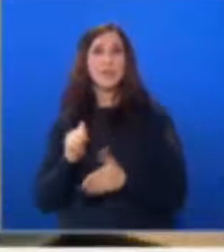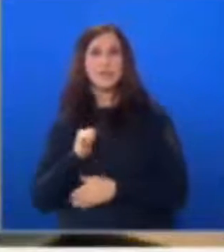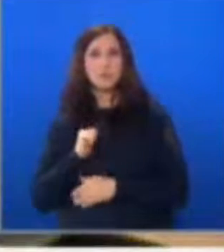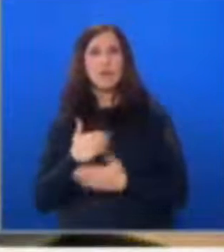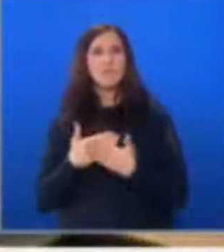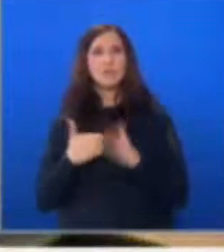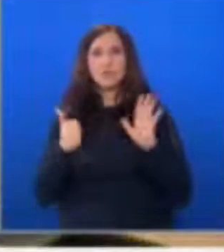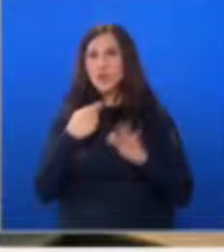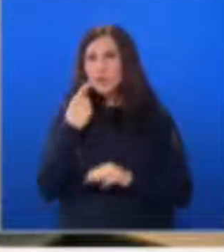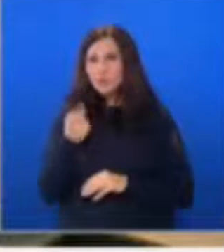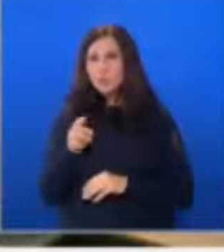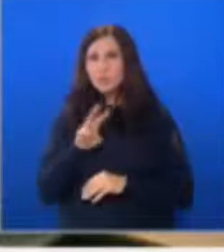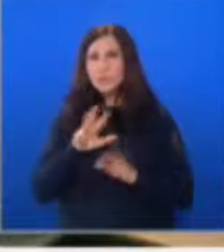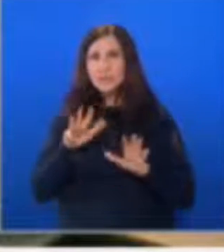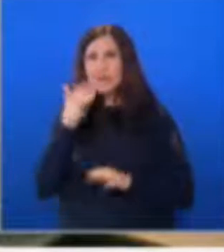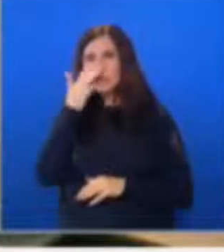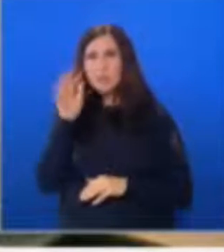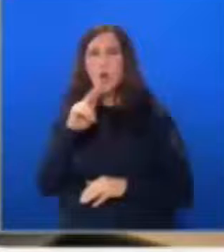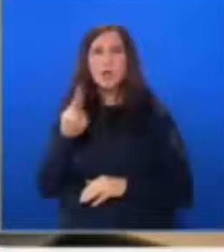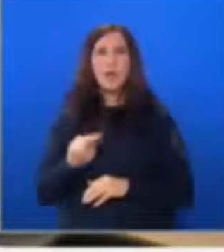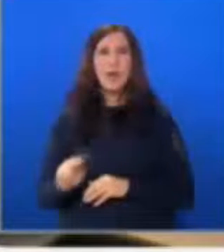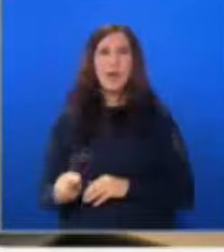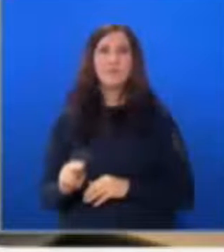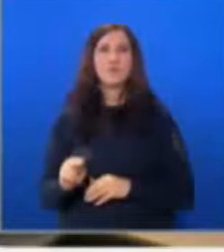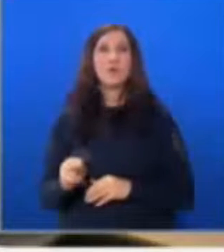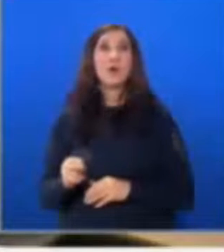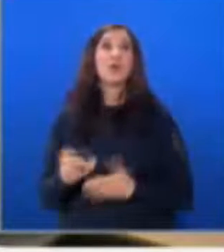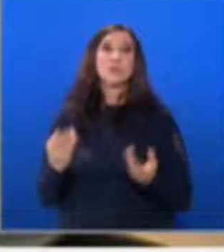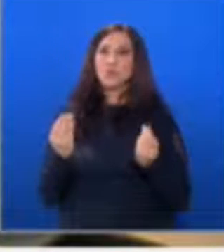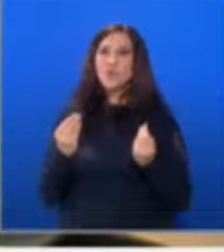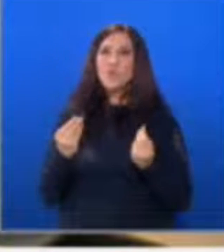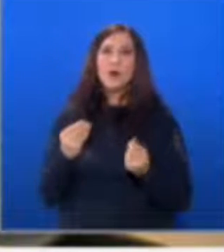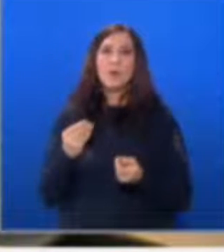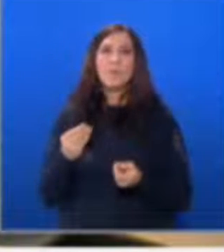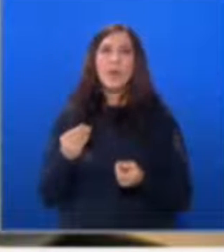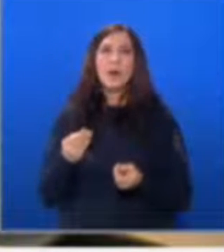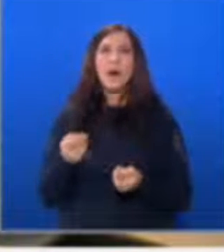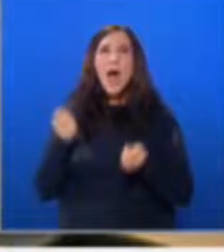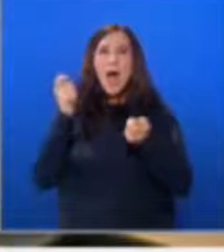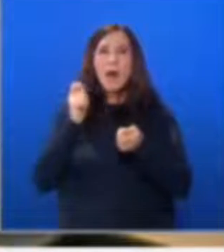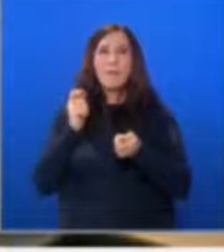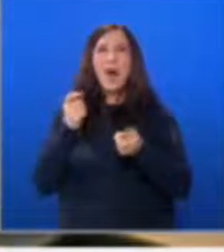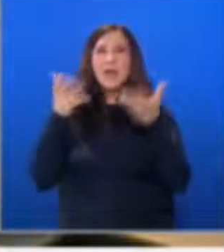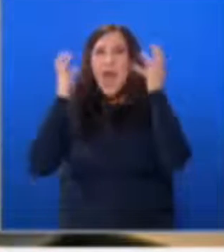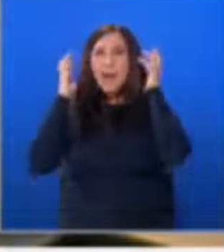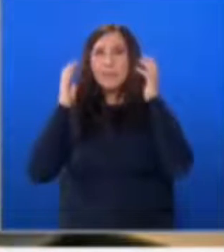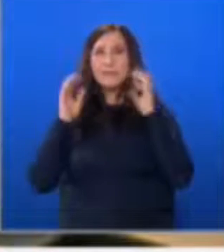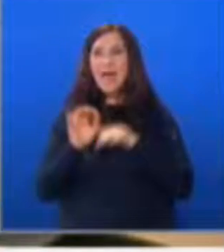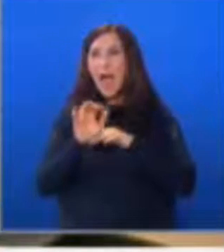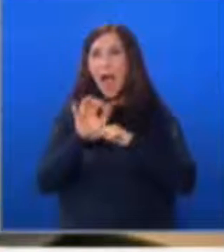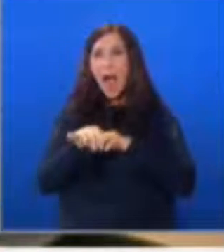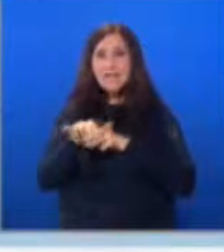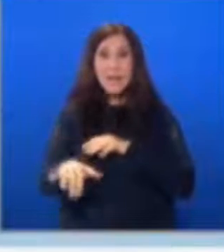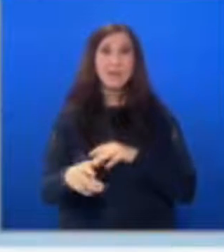сигурност. Близо 6 години и 39 милиона евро излиза рехабилитацията на каскадата, строена през